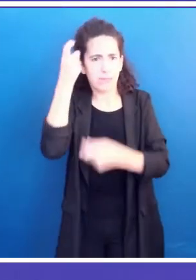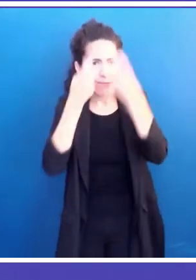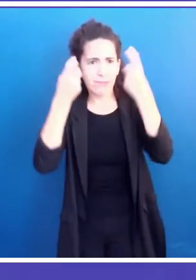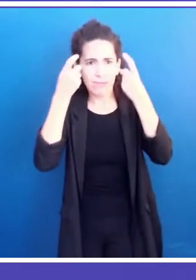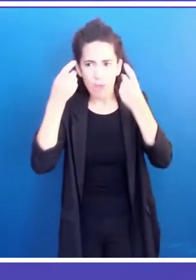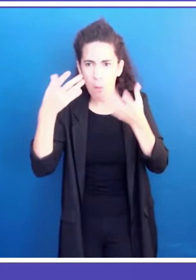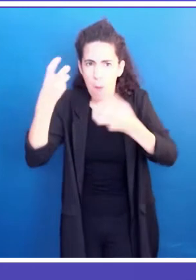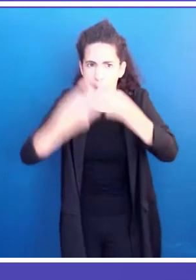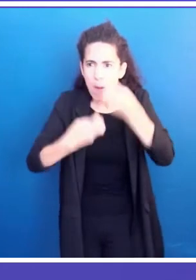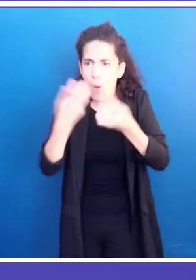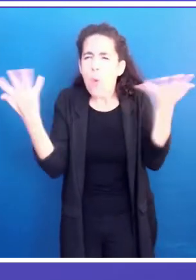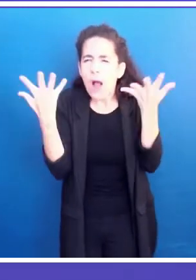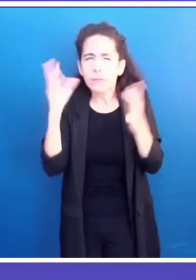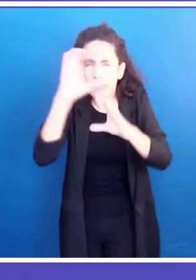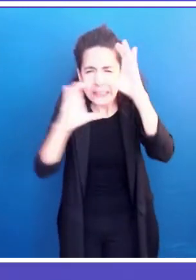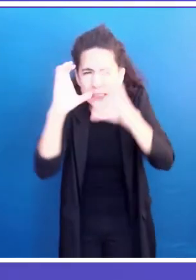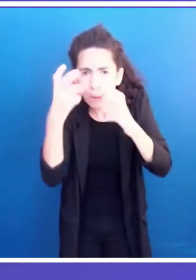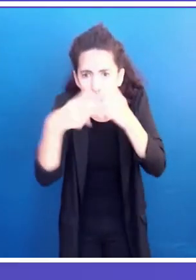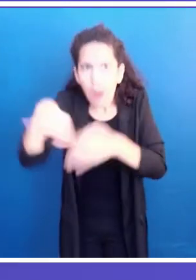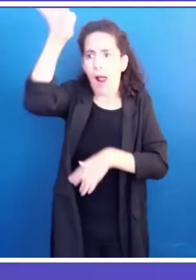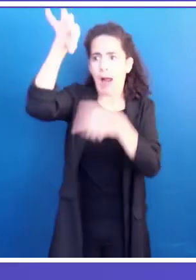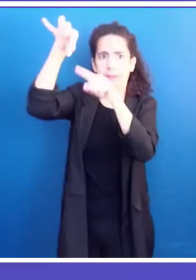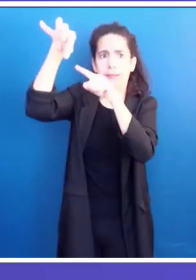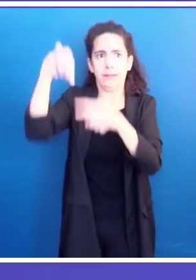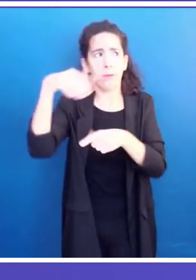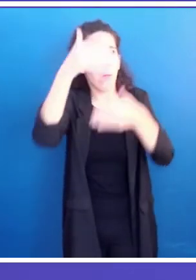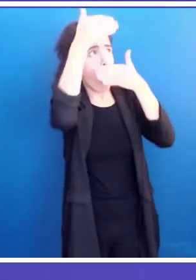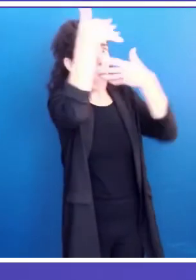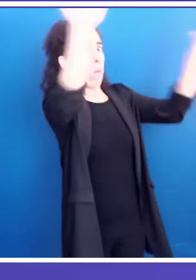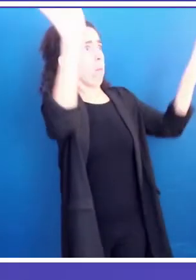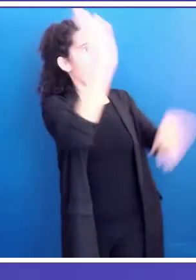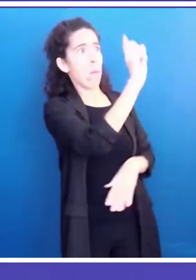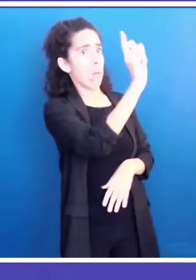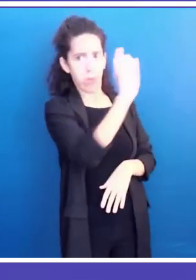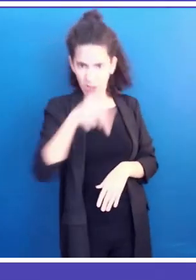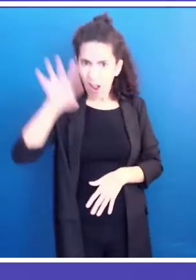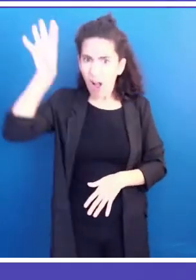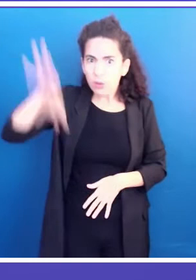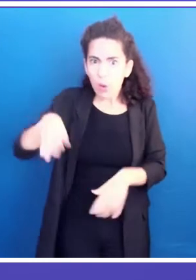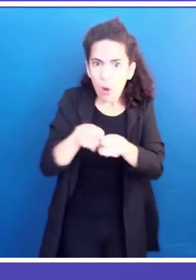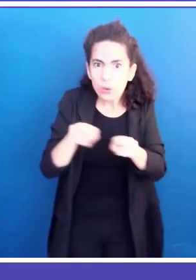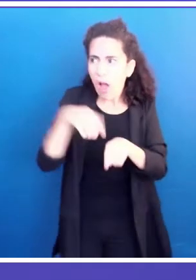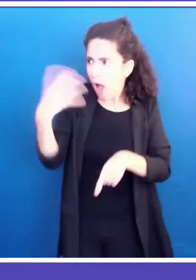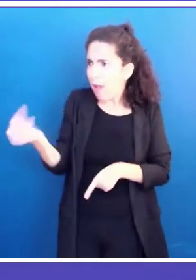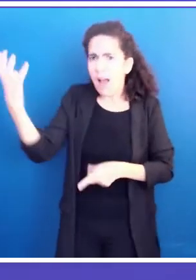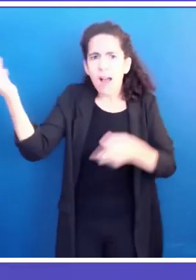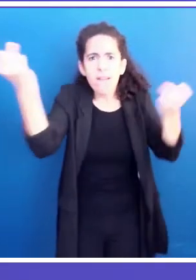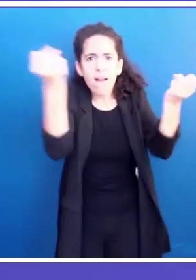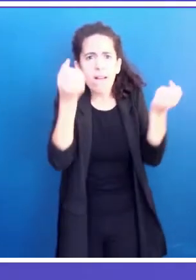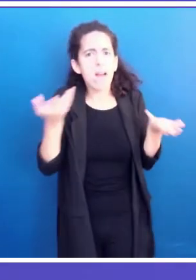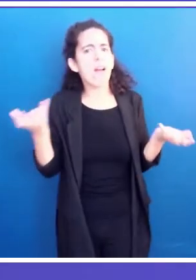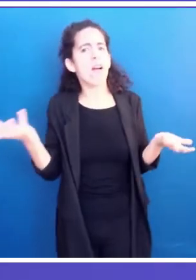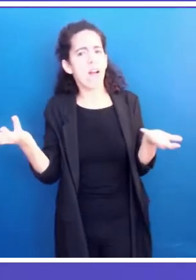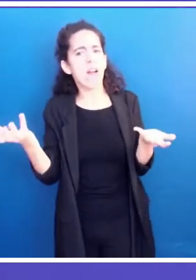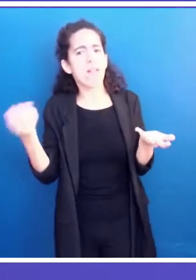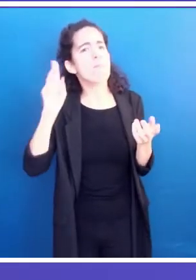وذلك لأن المغرب أو أي مدينة أخرى تعبر في صعوبات كبيرة من